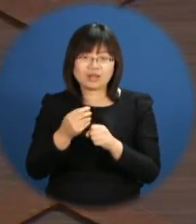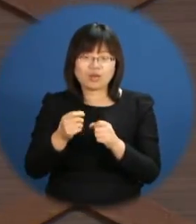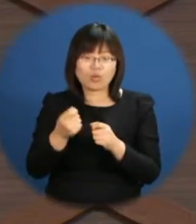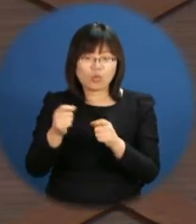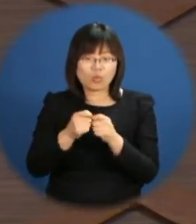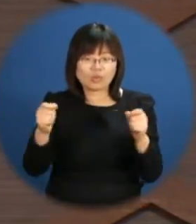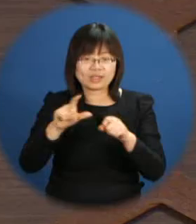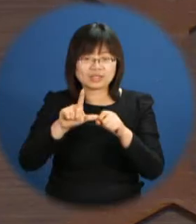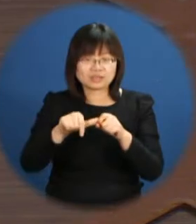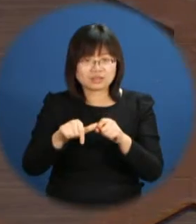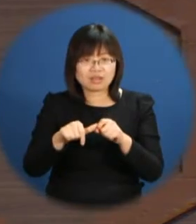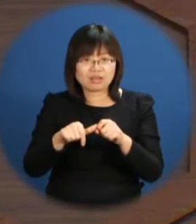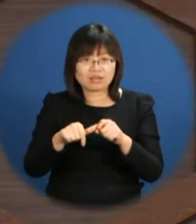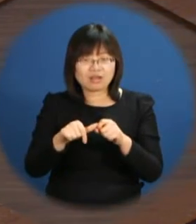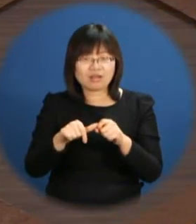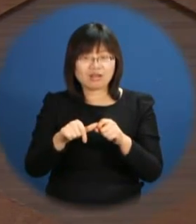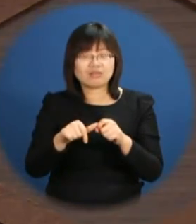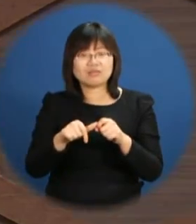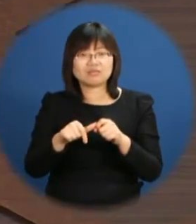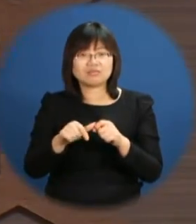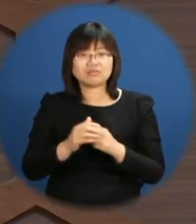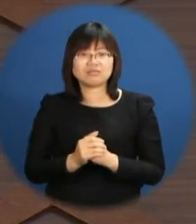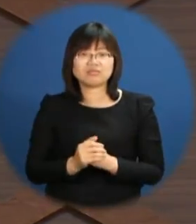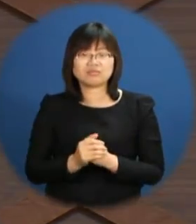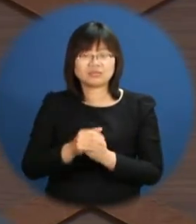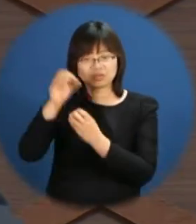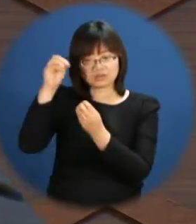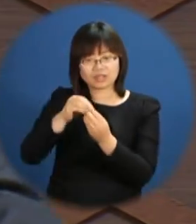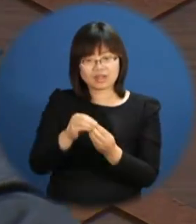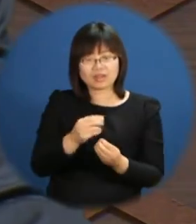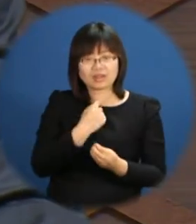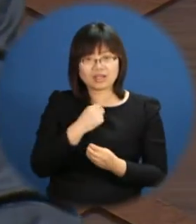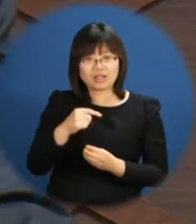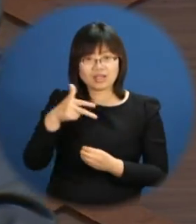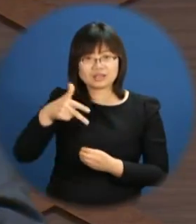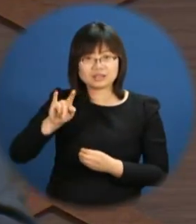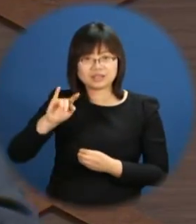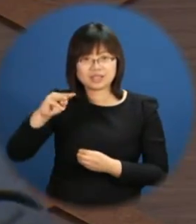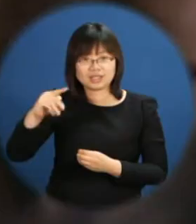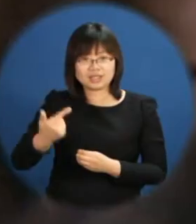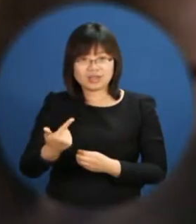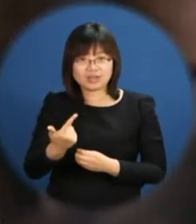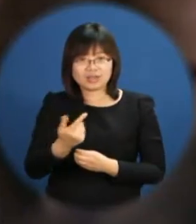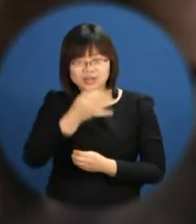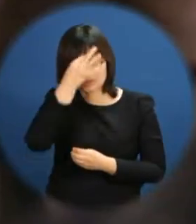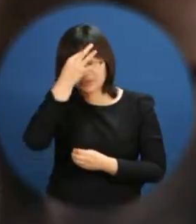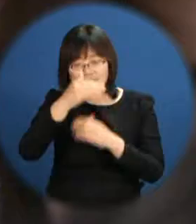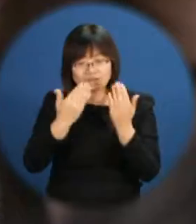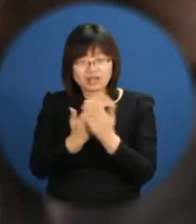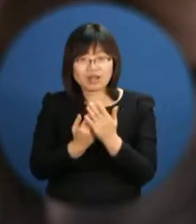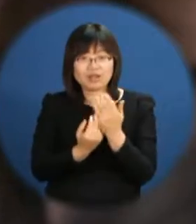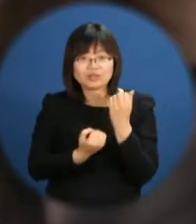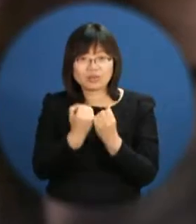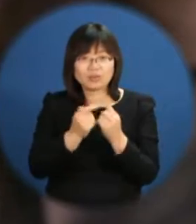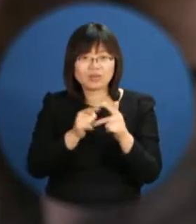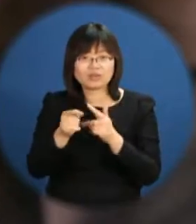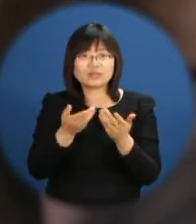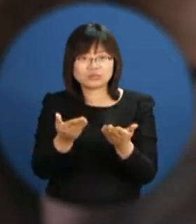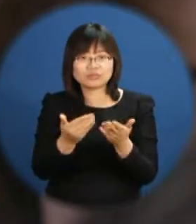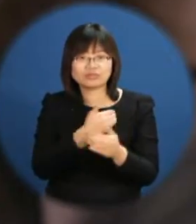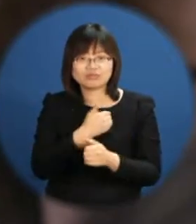천년 이라고 할 수도 있겠죠 그렇게 오랜 세월 내려오던 그 재련 기술을 잘 이해하고 설명 해 냈다는 거